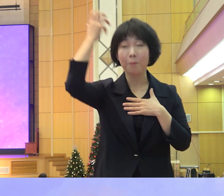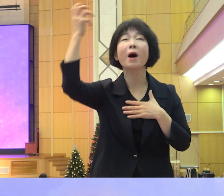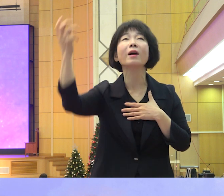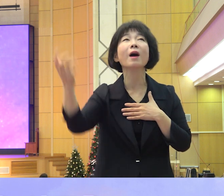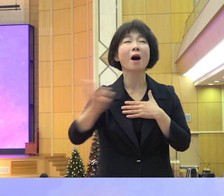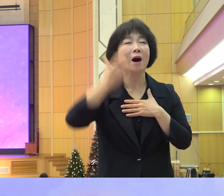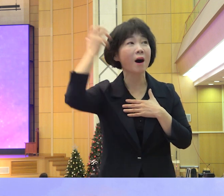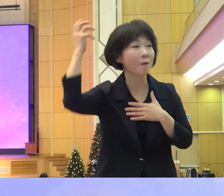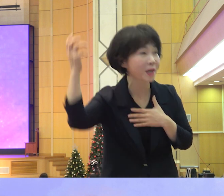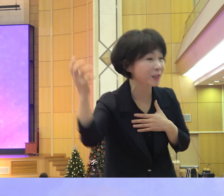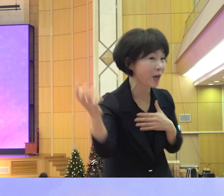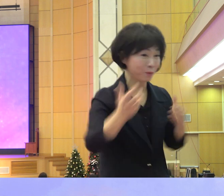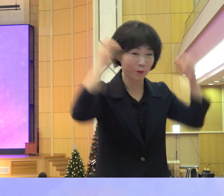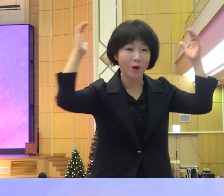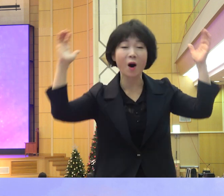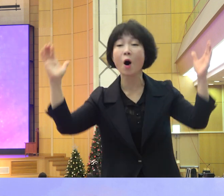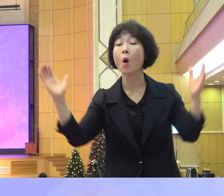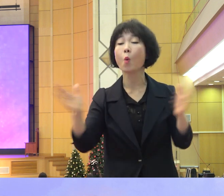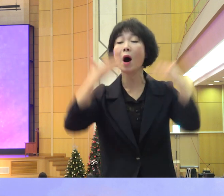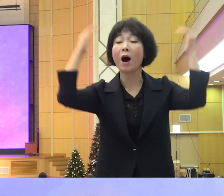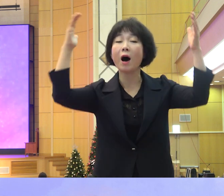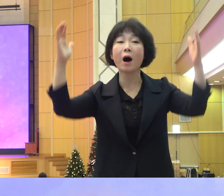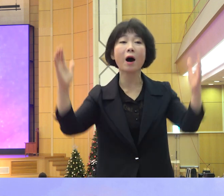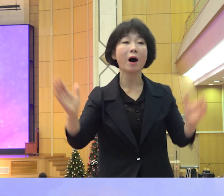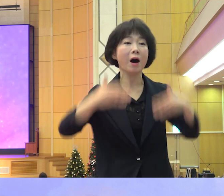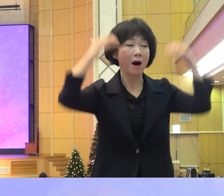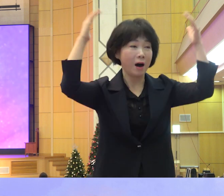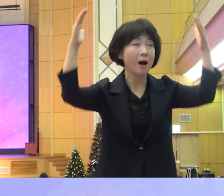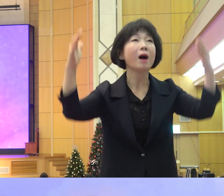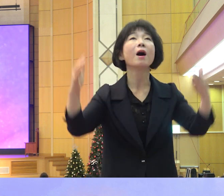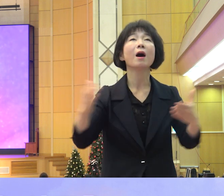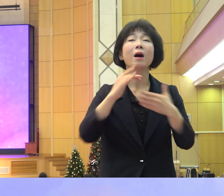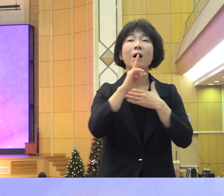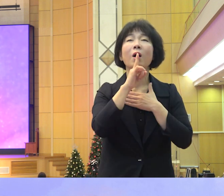성령의 바람 이제 불어와